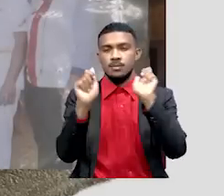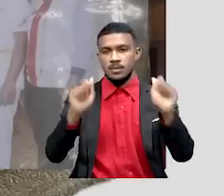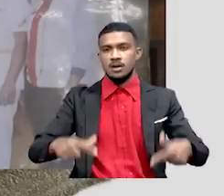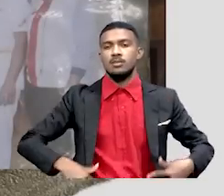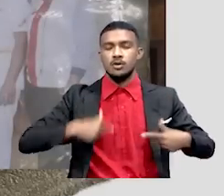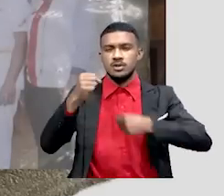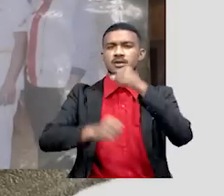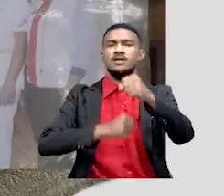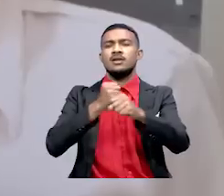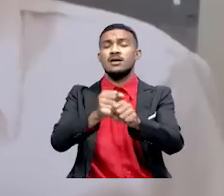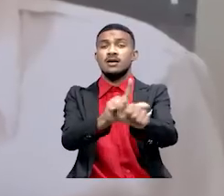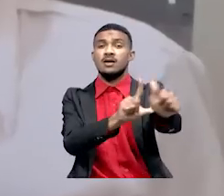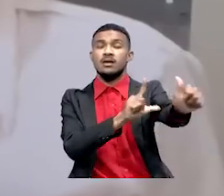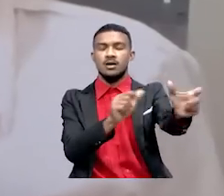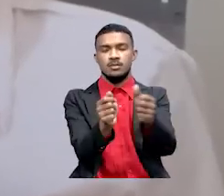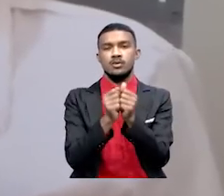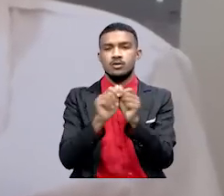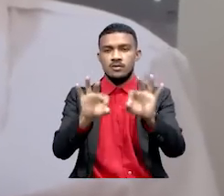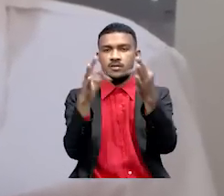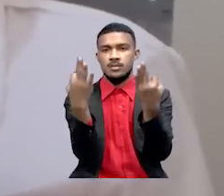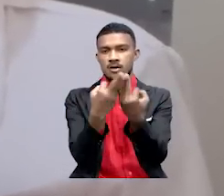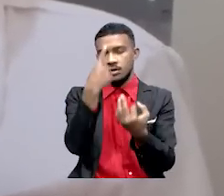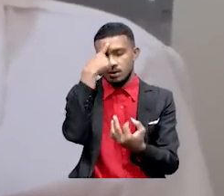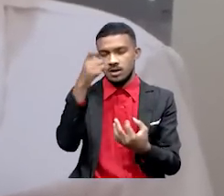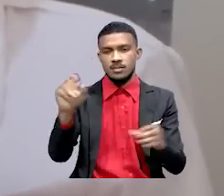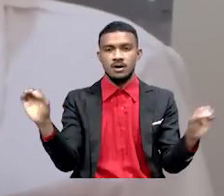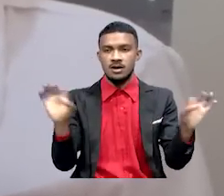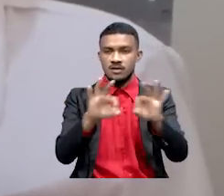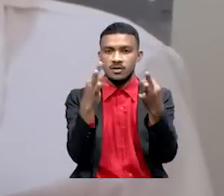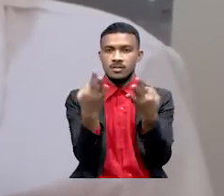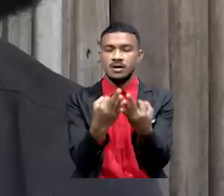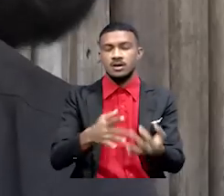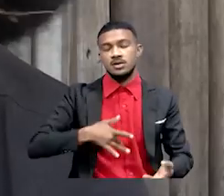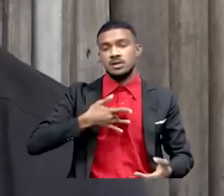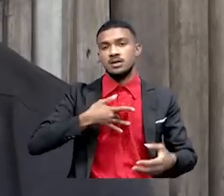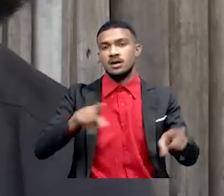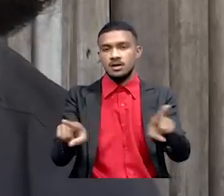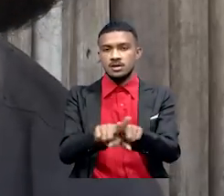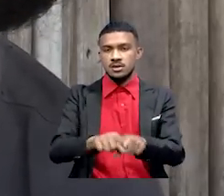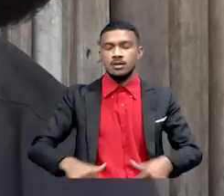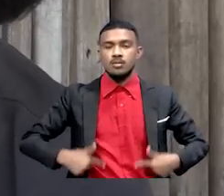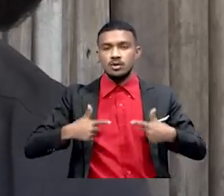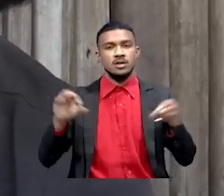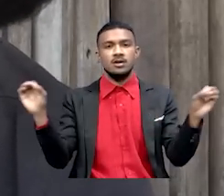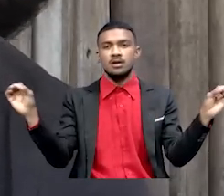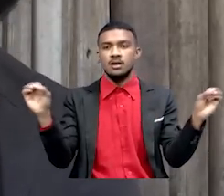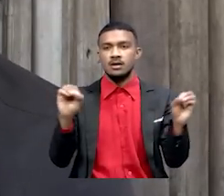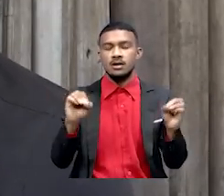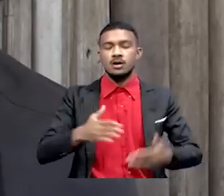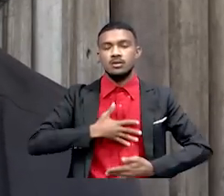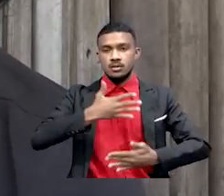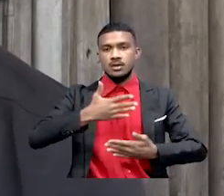tinang naruk hamutu ko familia. Tamba laia familia sinti hanesa moris ne laia sentido mas que non